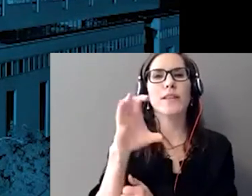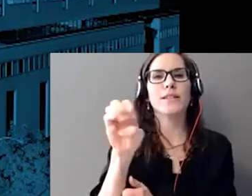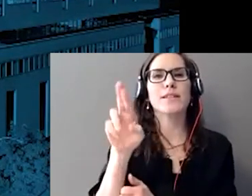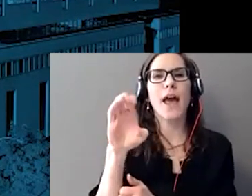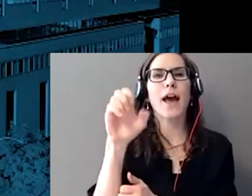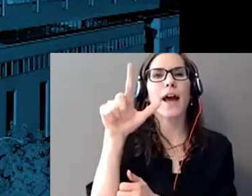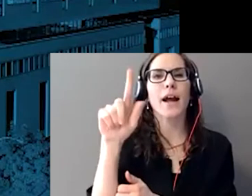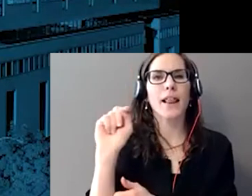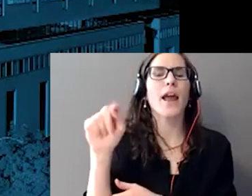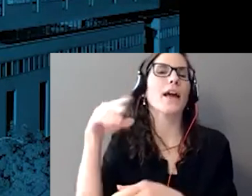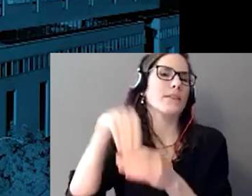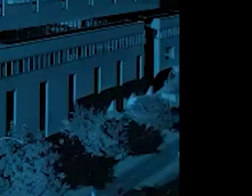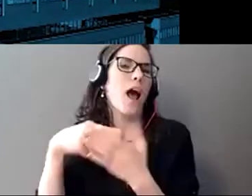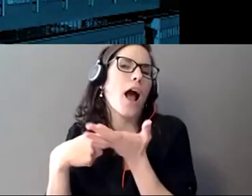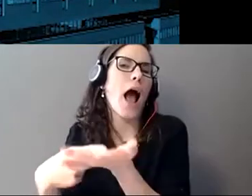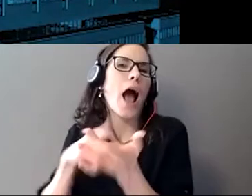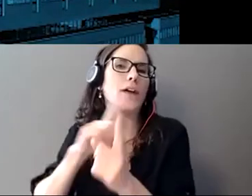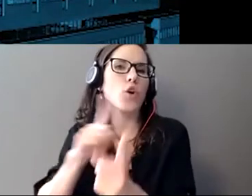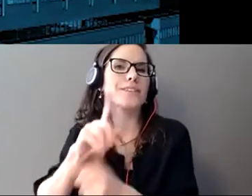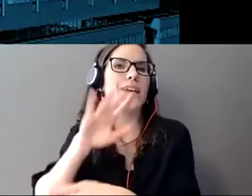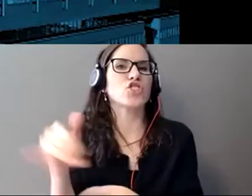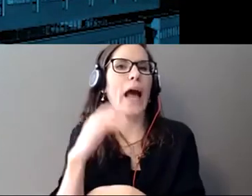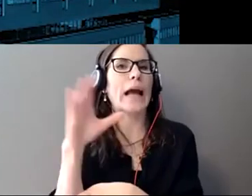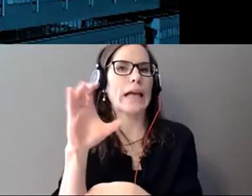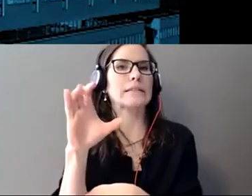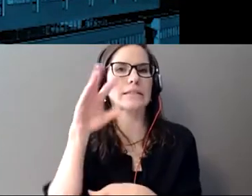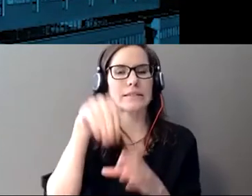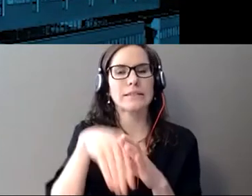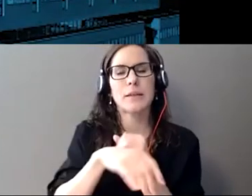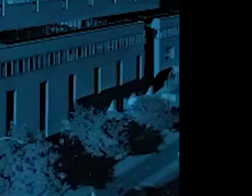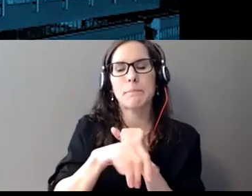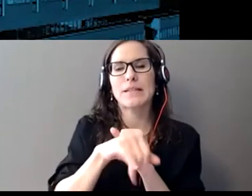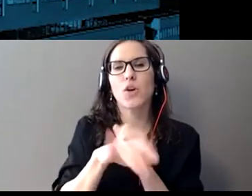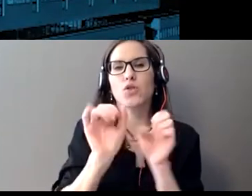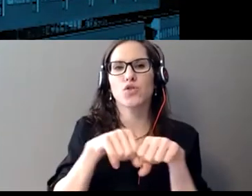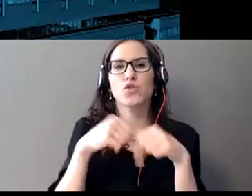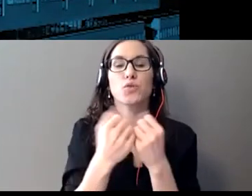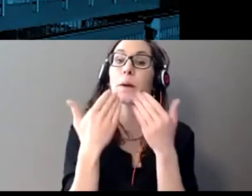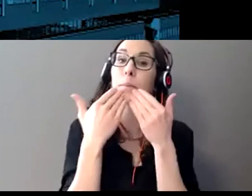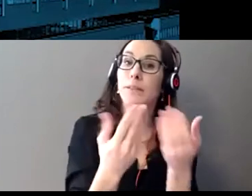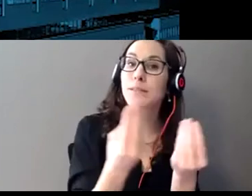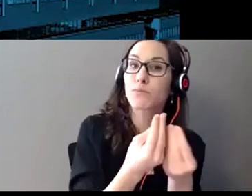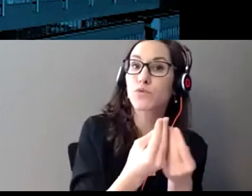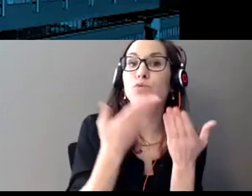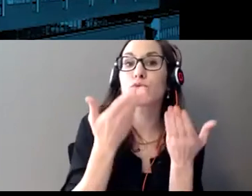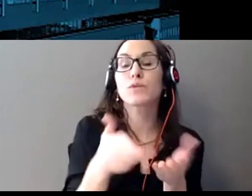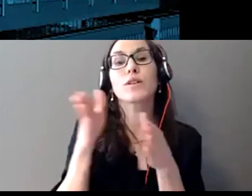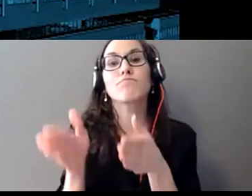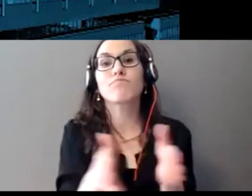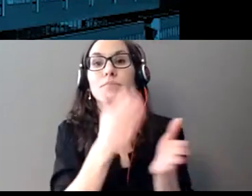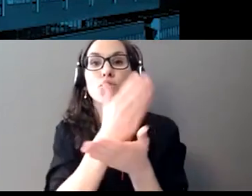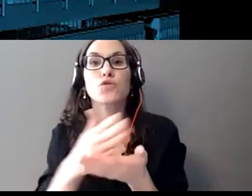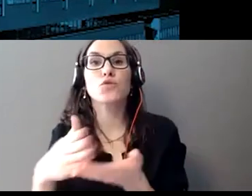sur les médiations. Merci beaucoup. On poursuit maintenant avec Marion Fabre,